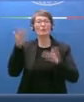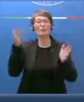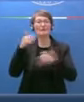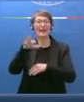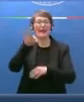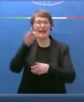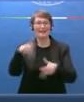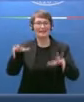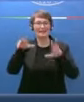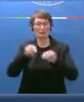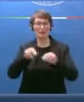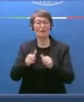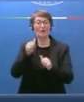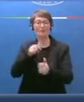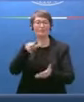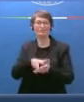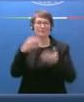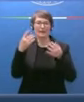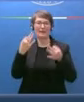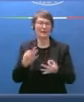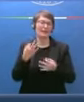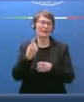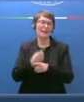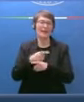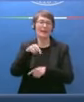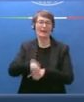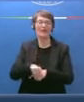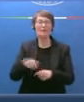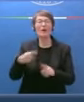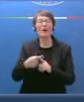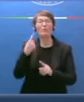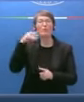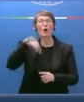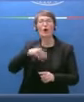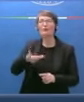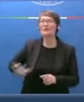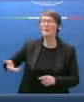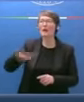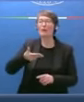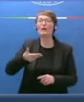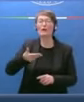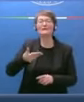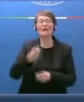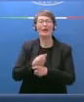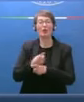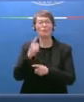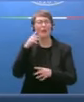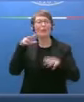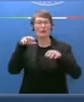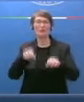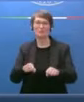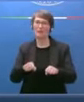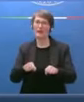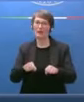la consapevolezza della necessità di un pieno coinvolgimento delle forze politiche insieme al rispetto dei tempi è